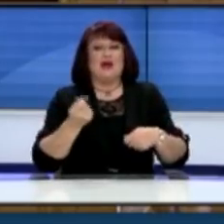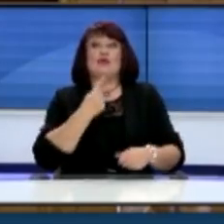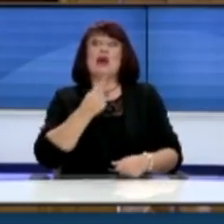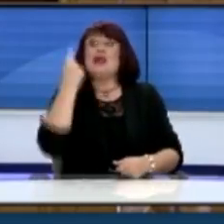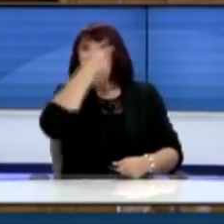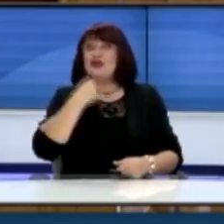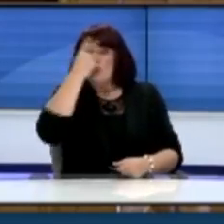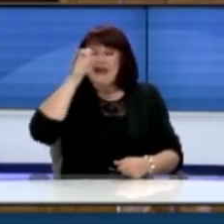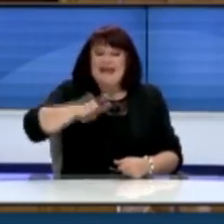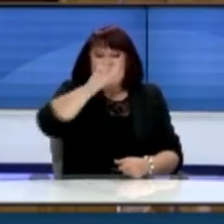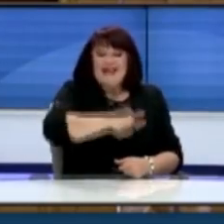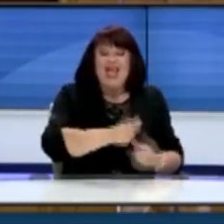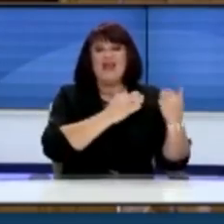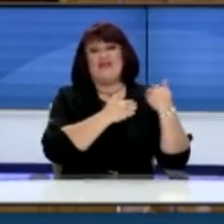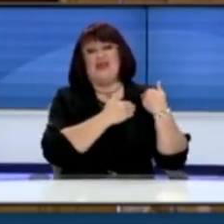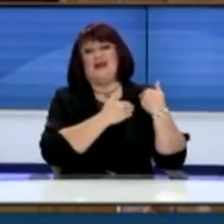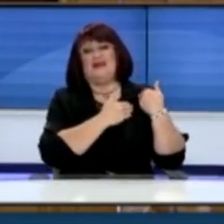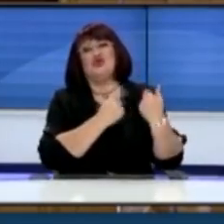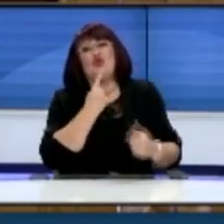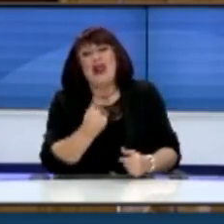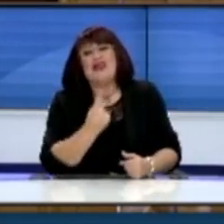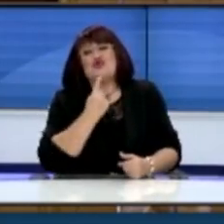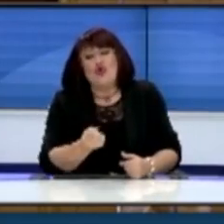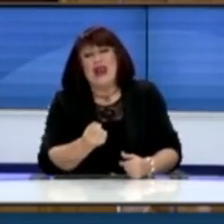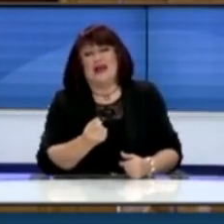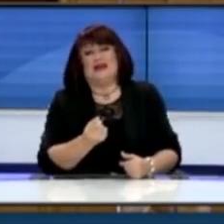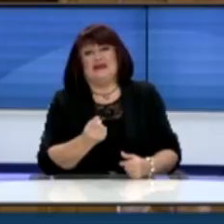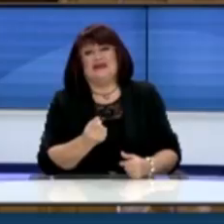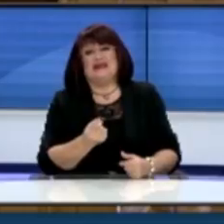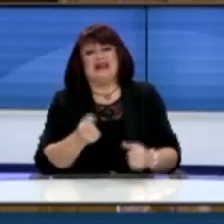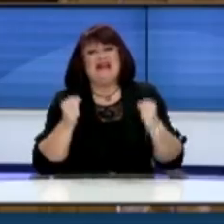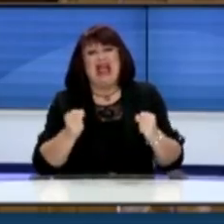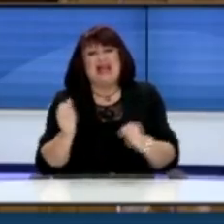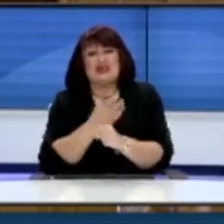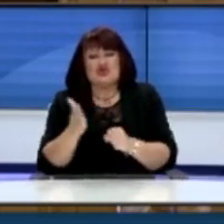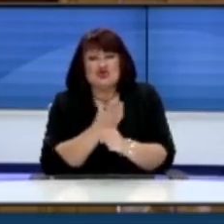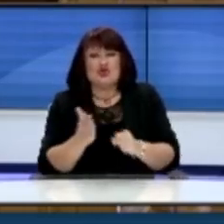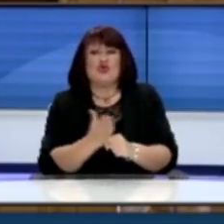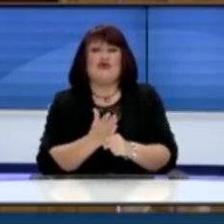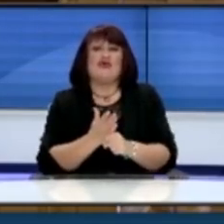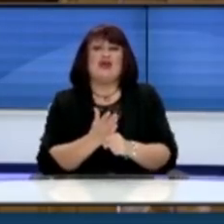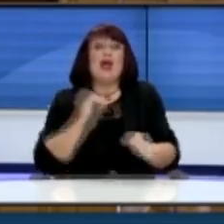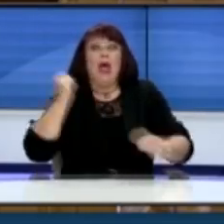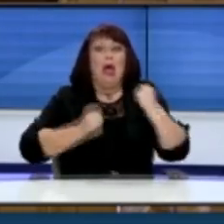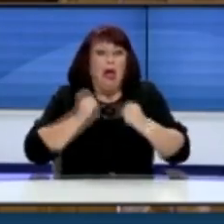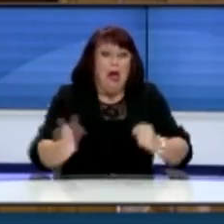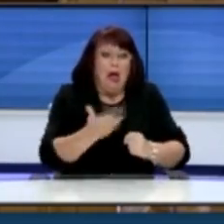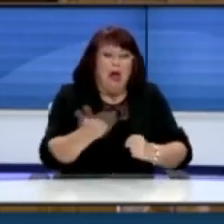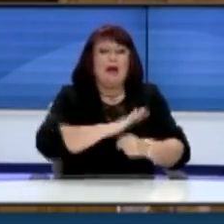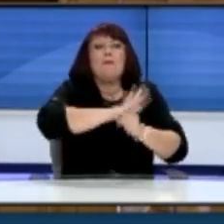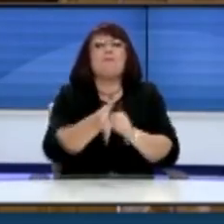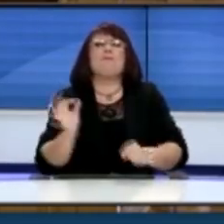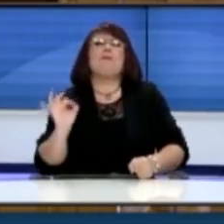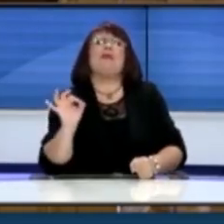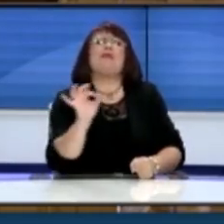ατομική ευθύνη. Το ζούμε με την πανδημία, το ζούμε και σε κάθε καταστροφή όπου το τρεχάτε να σωθείτε είναι